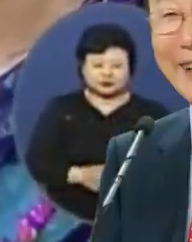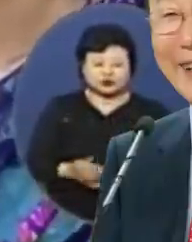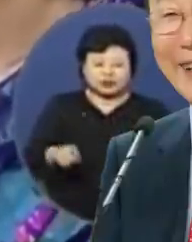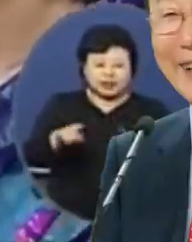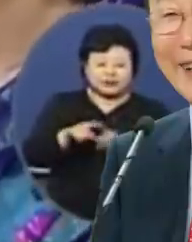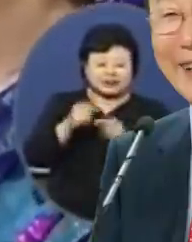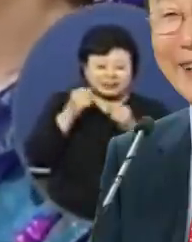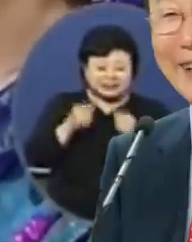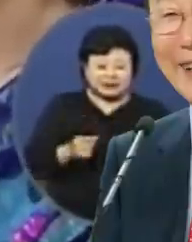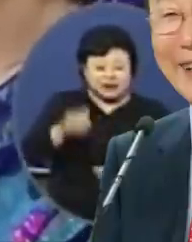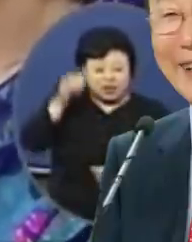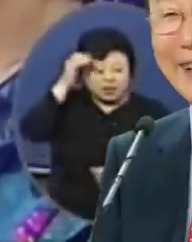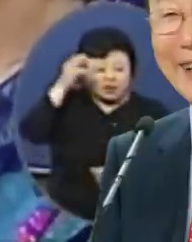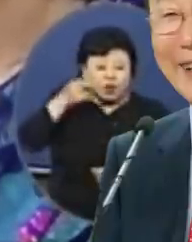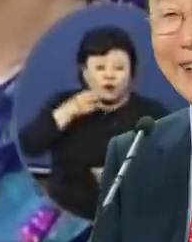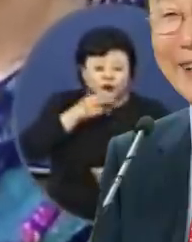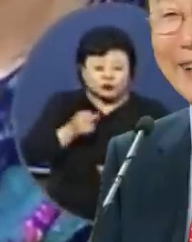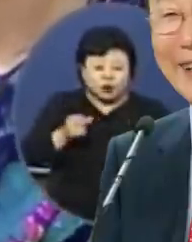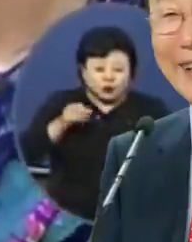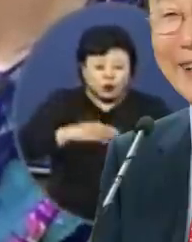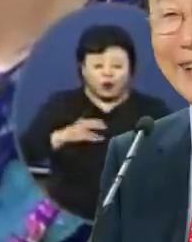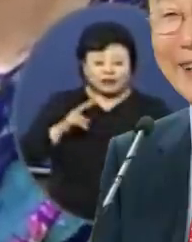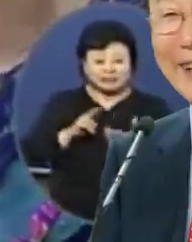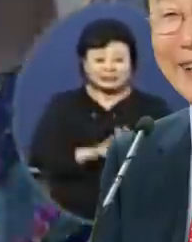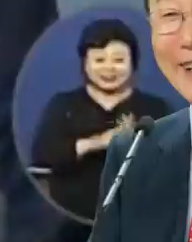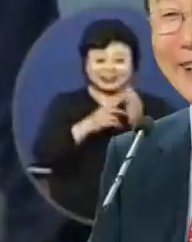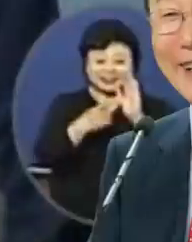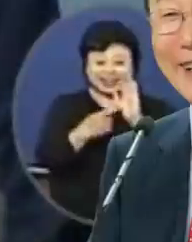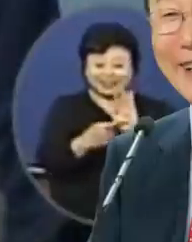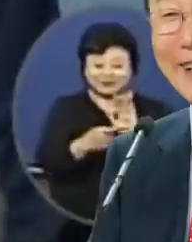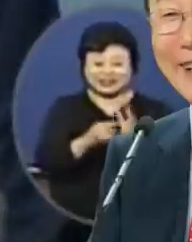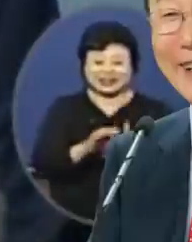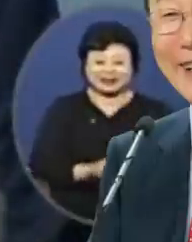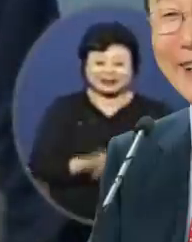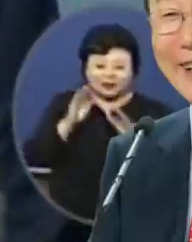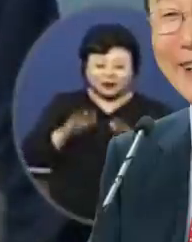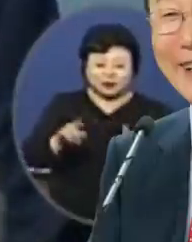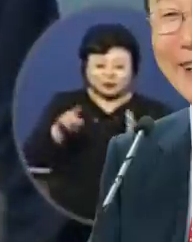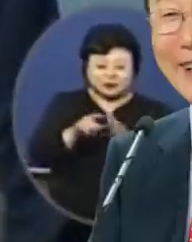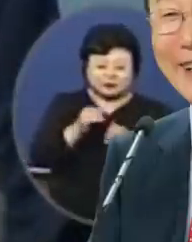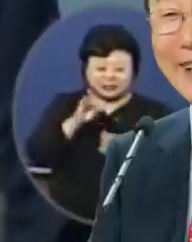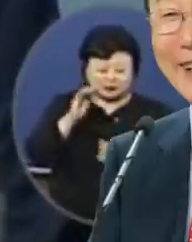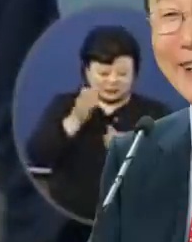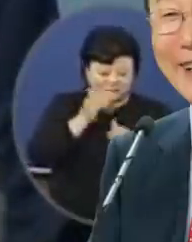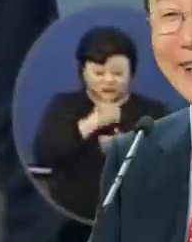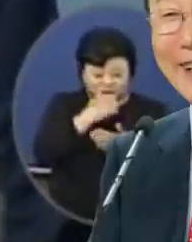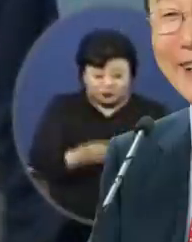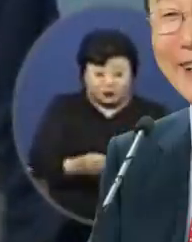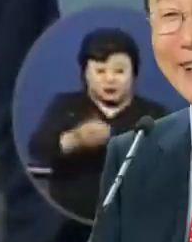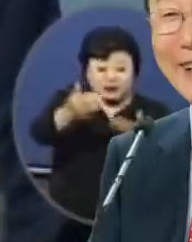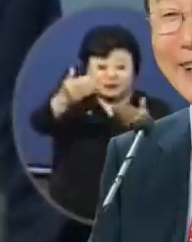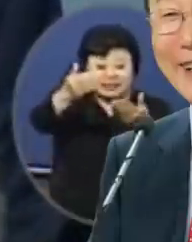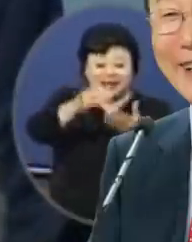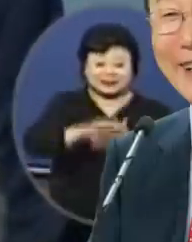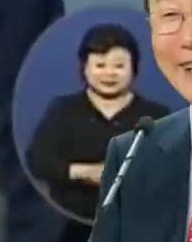여러분 참 기대하지 않은 놀라운 일이 생겨날 것입니다. 오늘부터 믿음의 사람이 되시기를 주의 이름으로